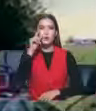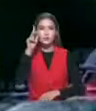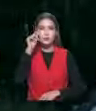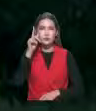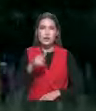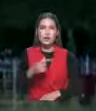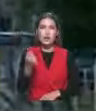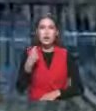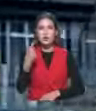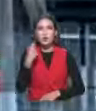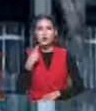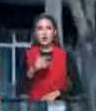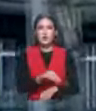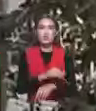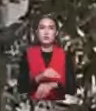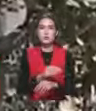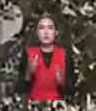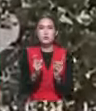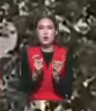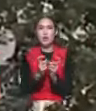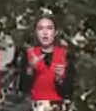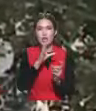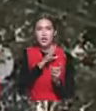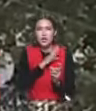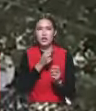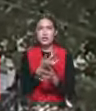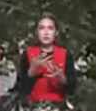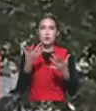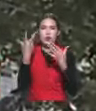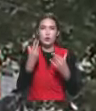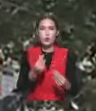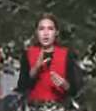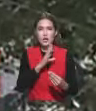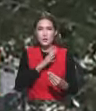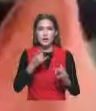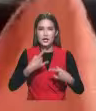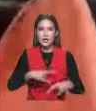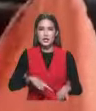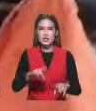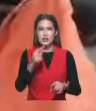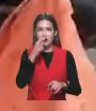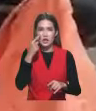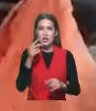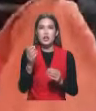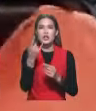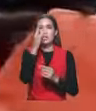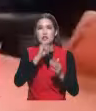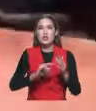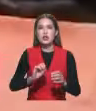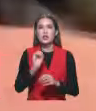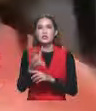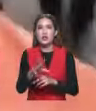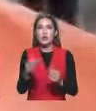тойып алып, жұбайымен жанжалдасып қалған. Ізінше туғанына бірнеше күн ғана болған қызын терезеден лақтырамын деп көрші қолаңды қорқытса